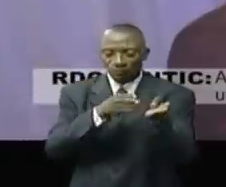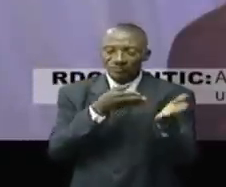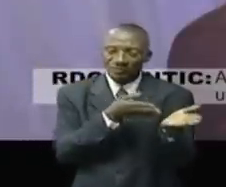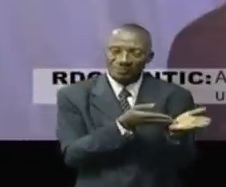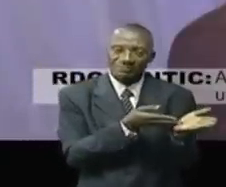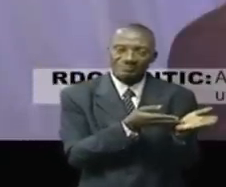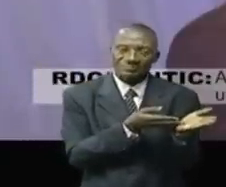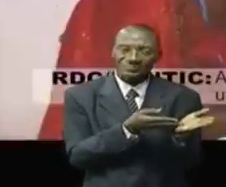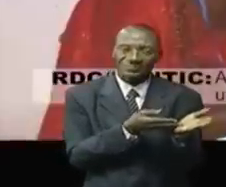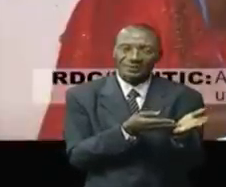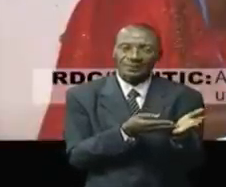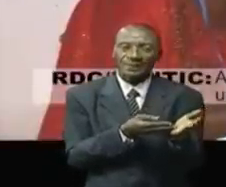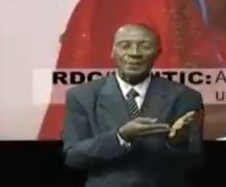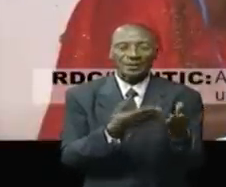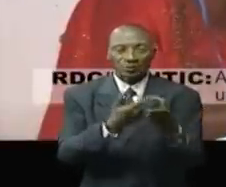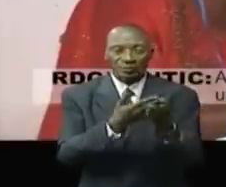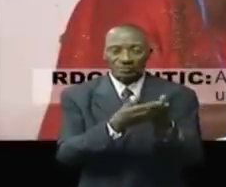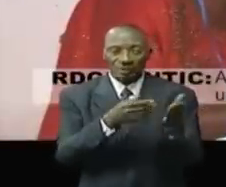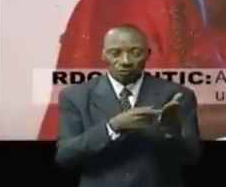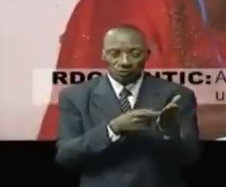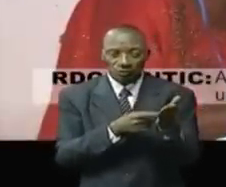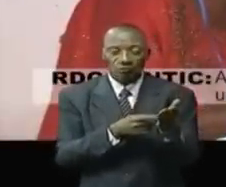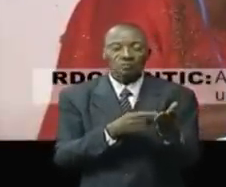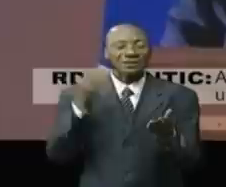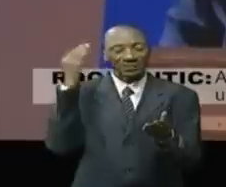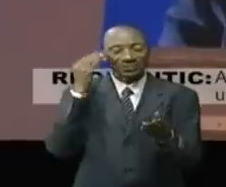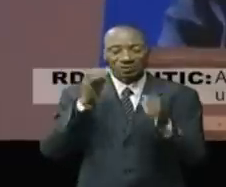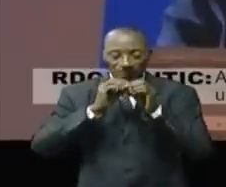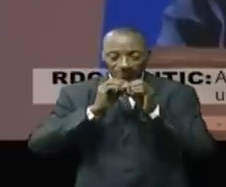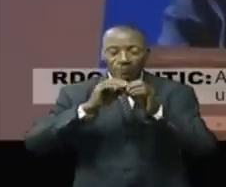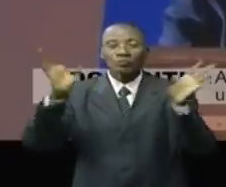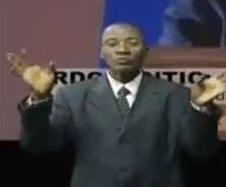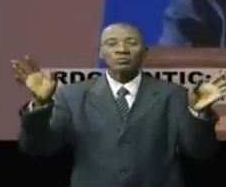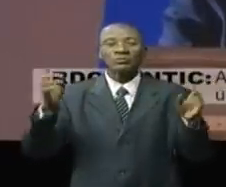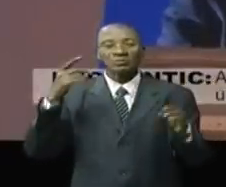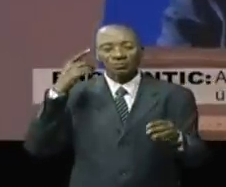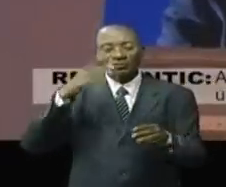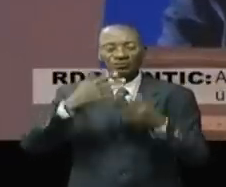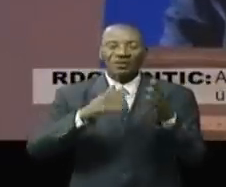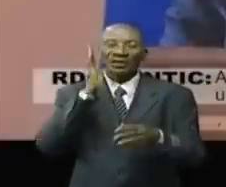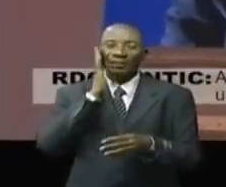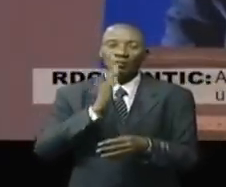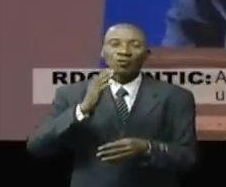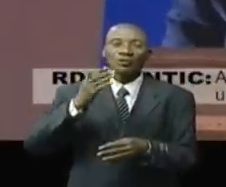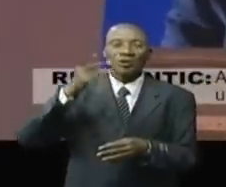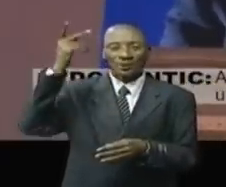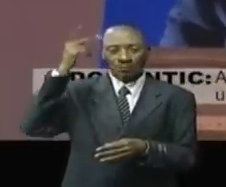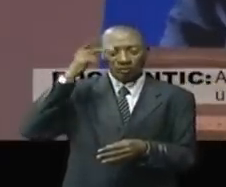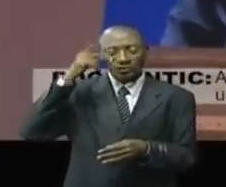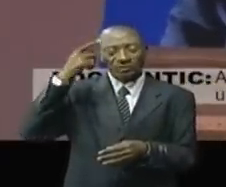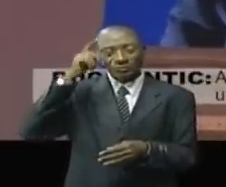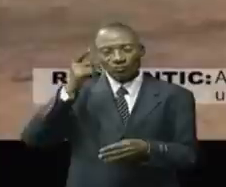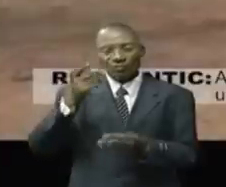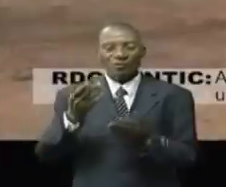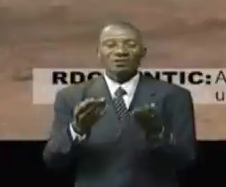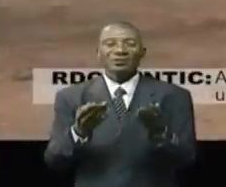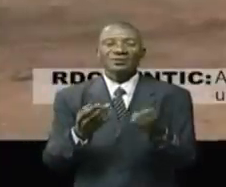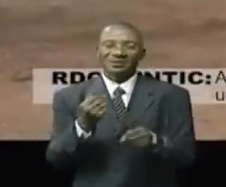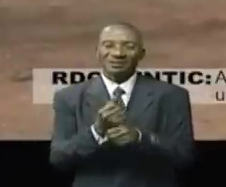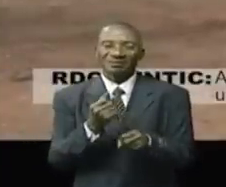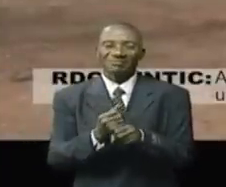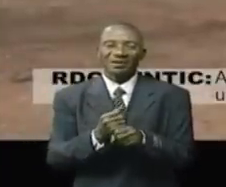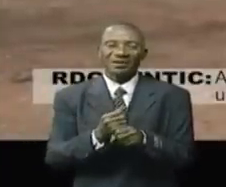documents seront publiés par les ministères en vue de mettre en œuvre la politique nationale d'accès aux services des télécommunications à bas